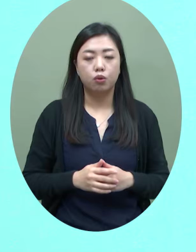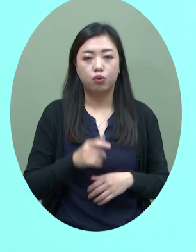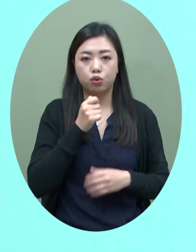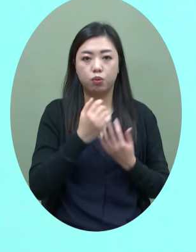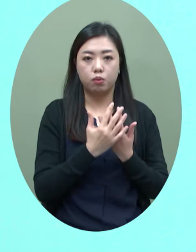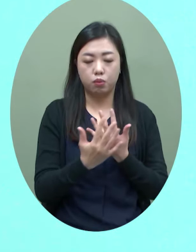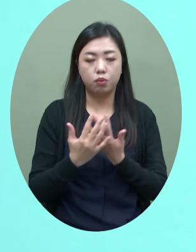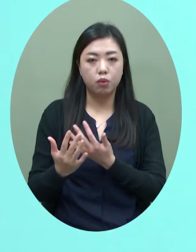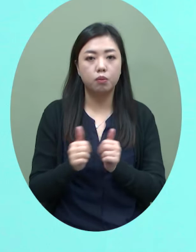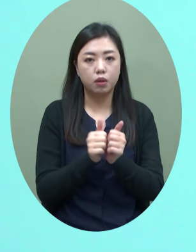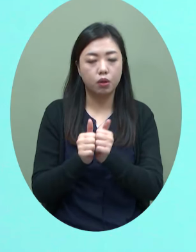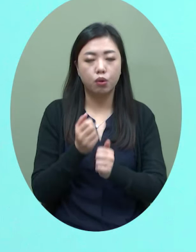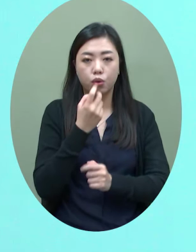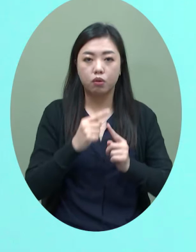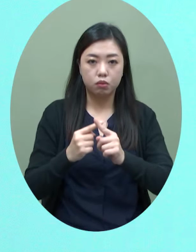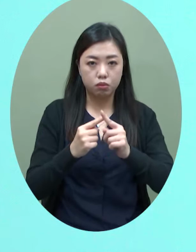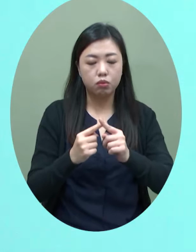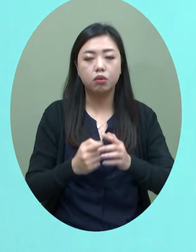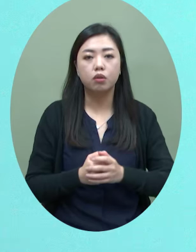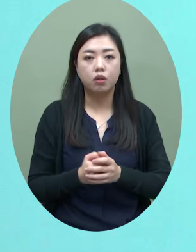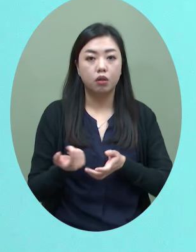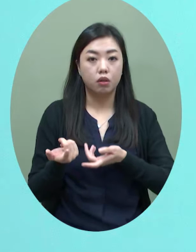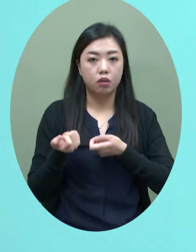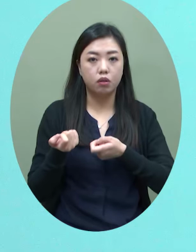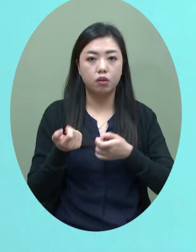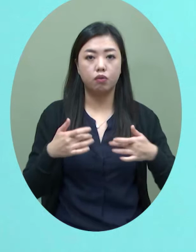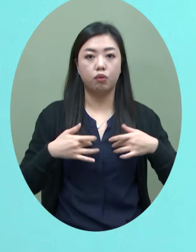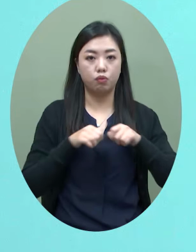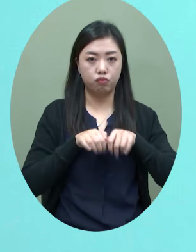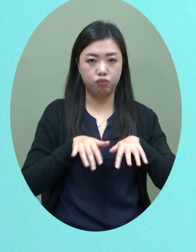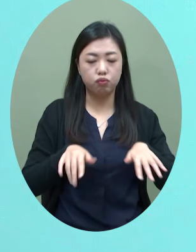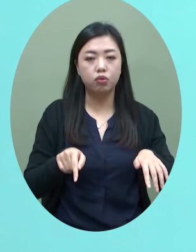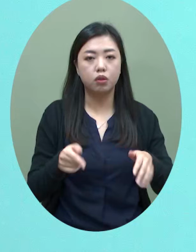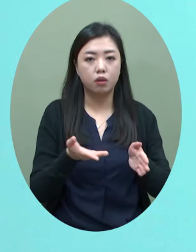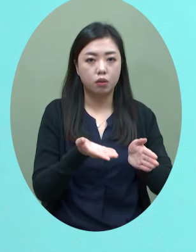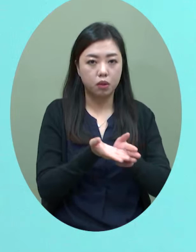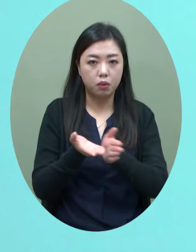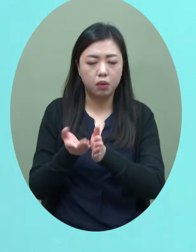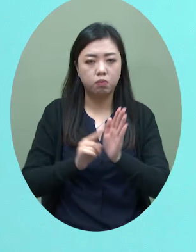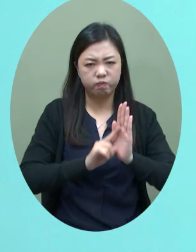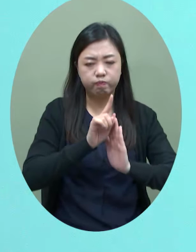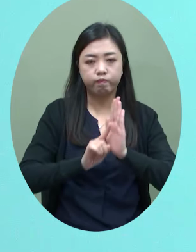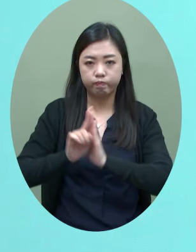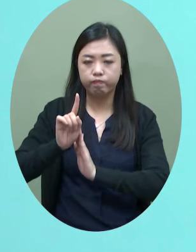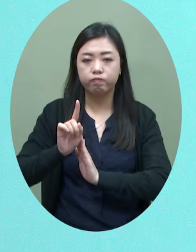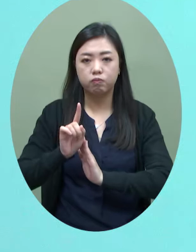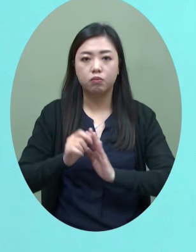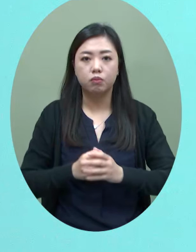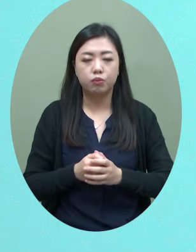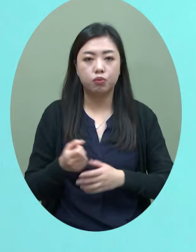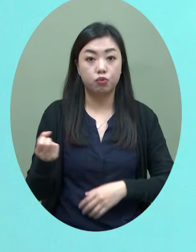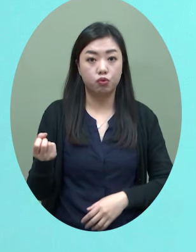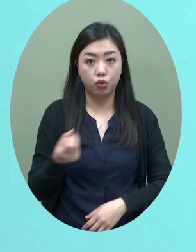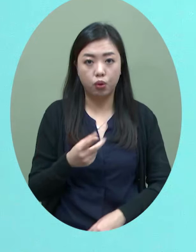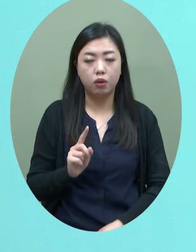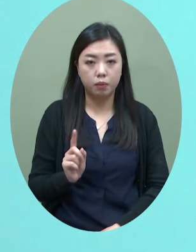位香港市民，近日香港喺新冠病毒嘅确诊个案咧系上升，而且系再次出现